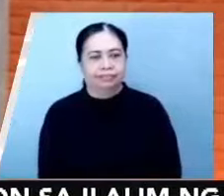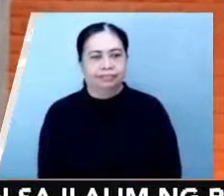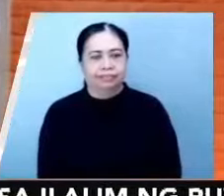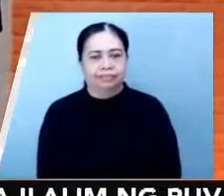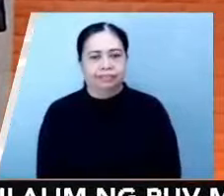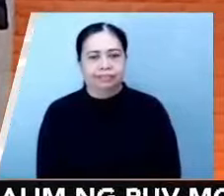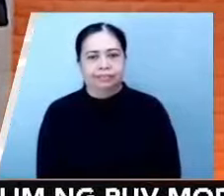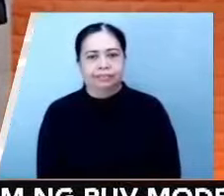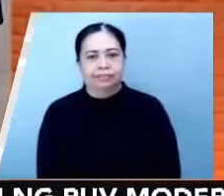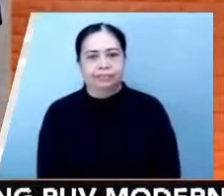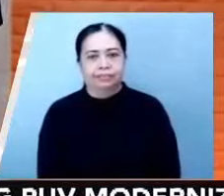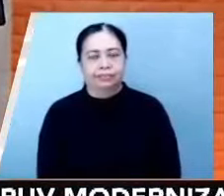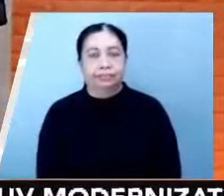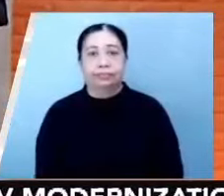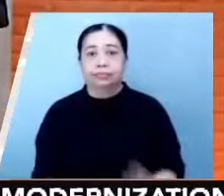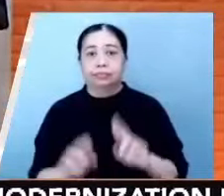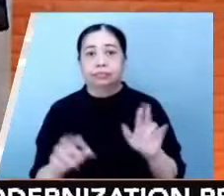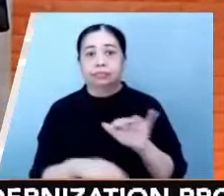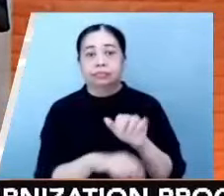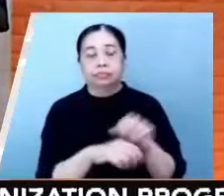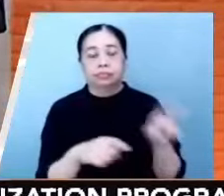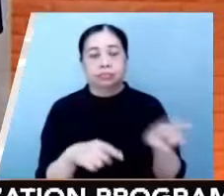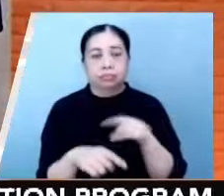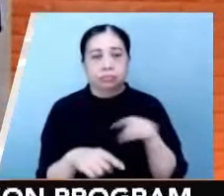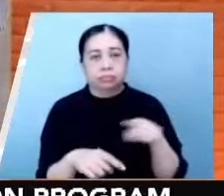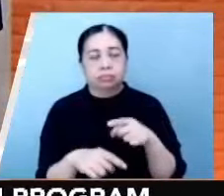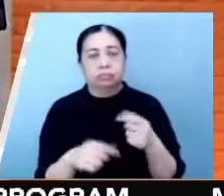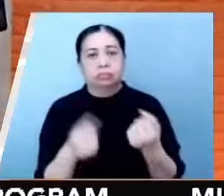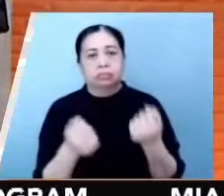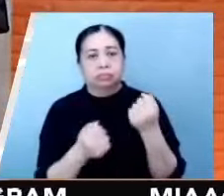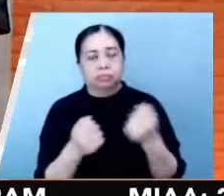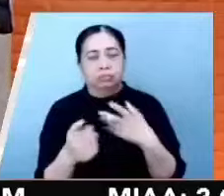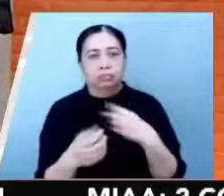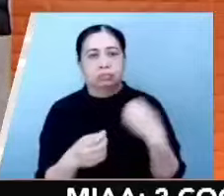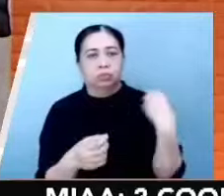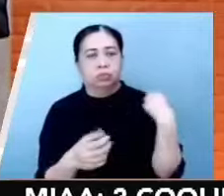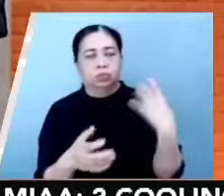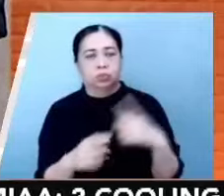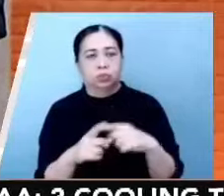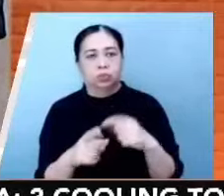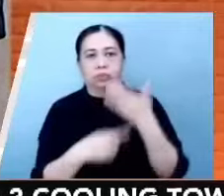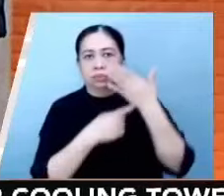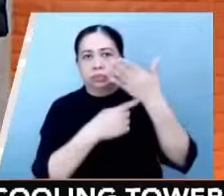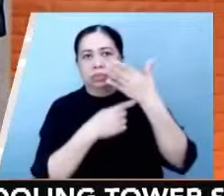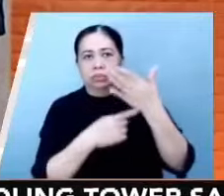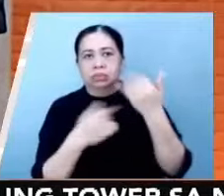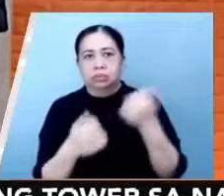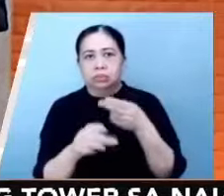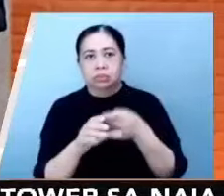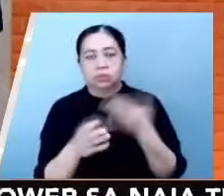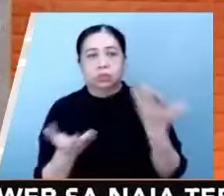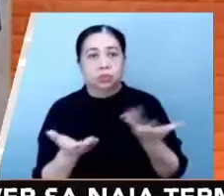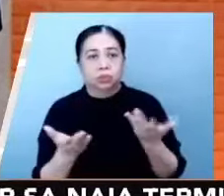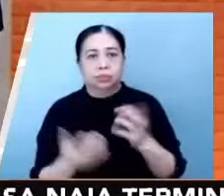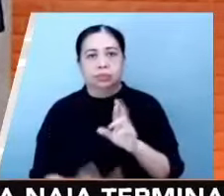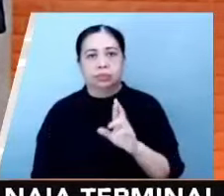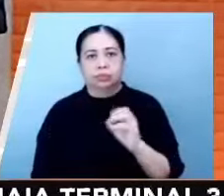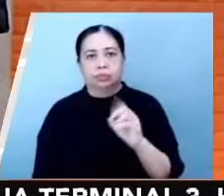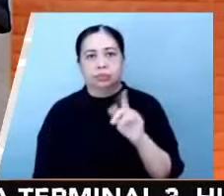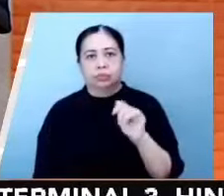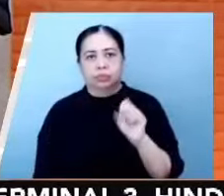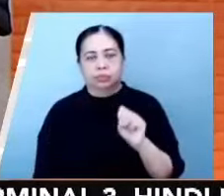Nakapwesto na rin ang mga chopper at operator na nakikiisa sa transport strike ngayong araw sa Mayrojas Boulevard. May unang balita live si